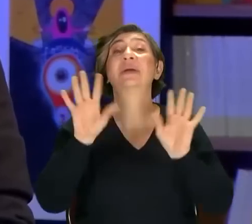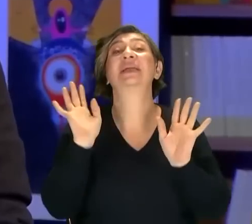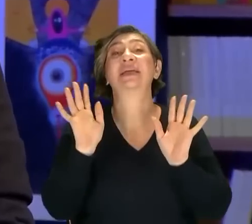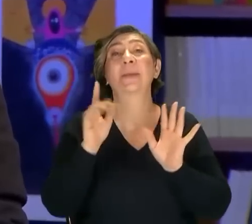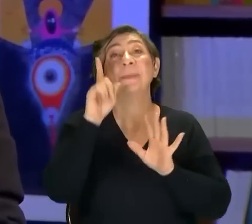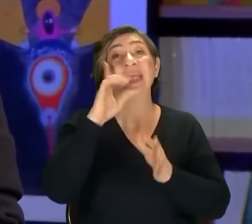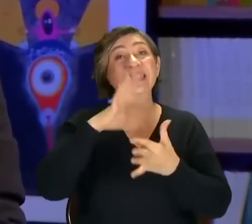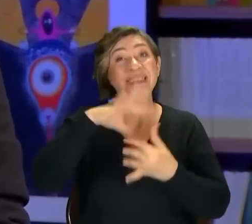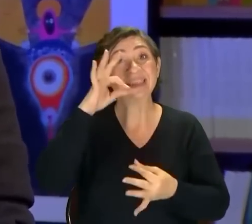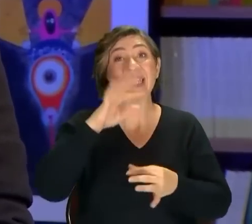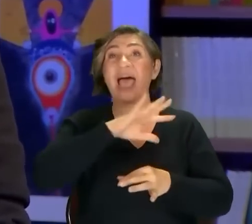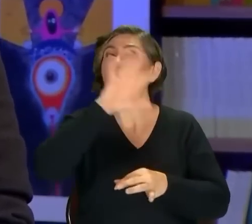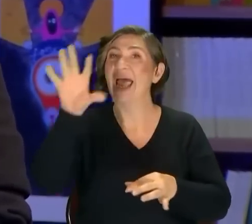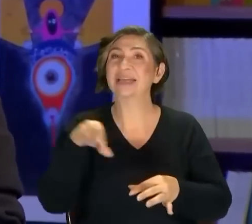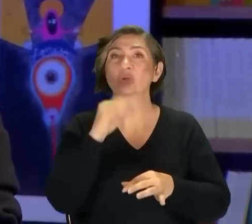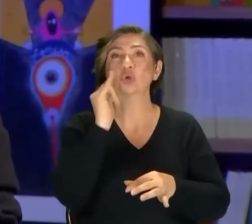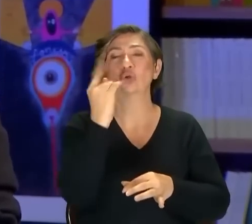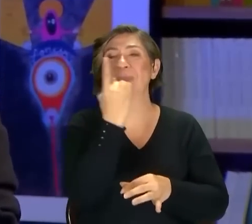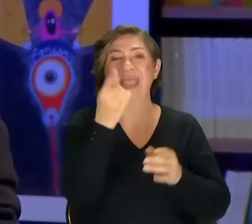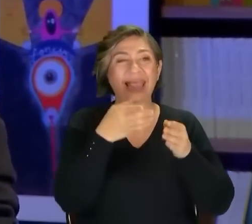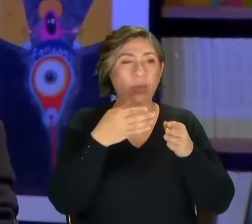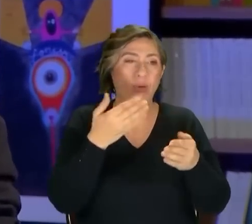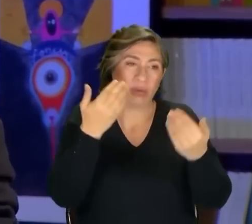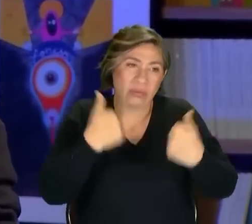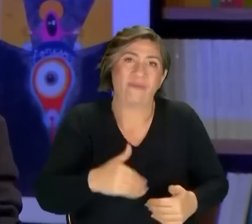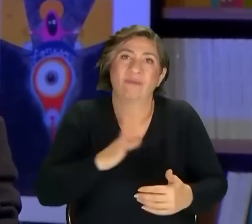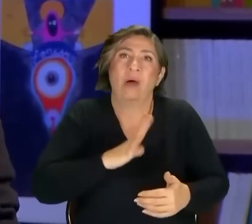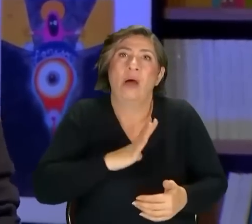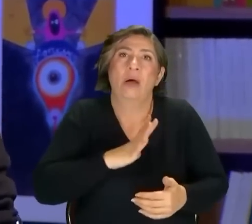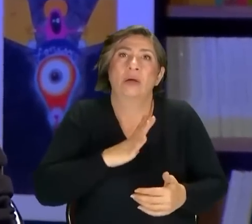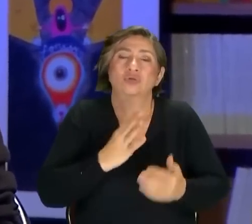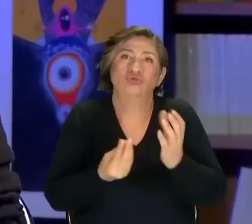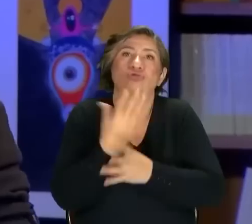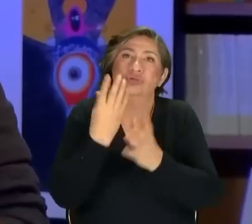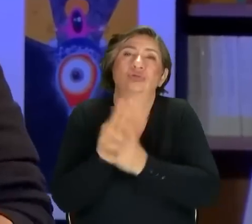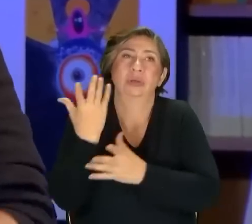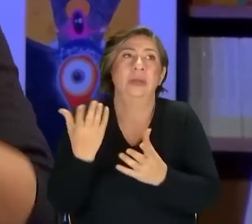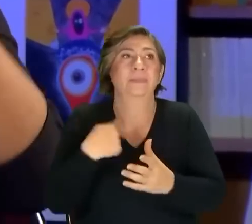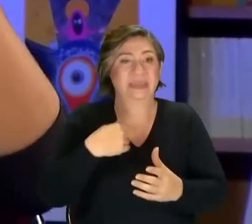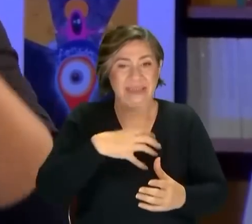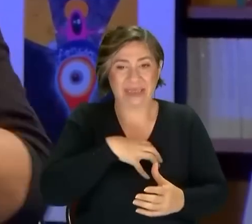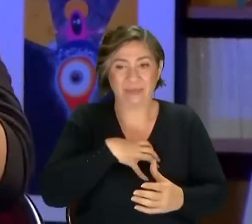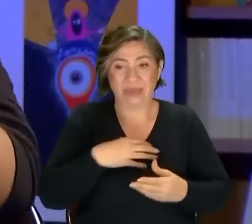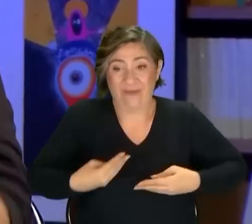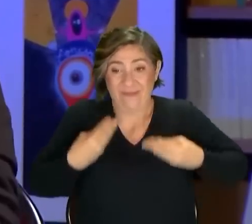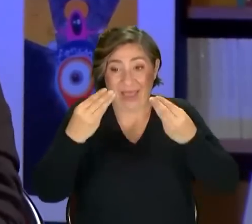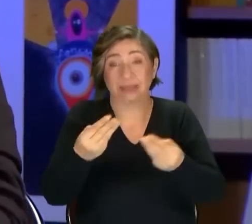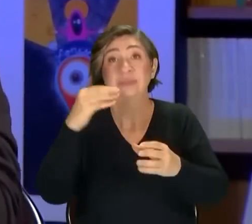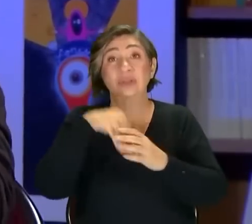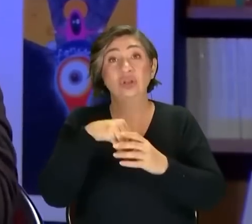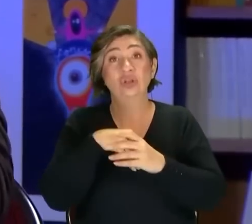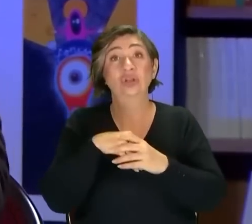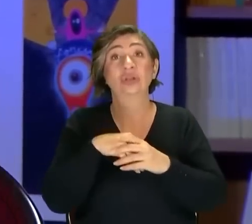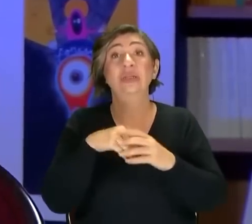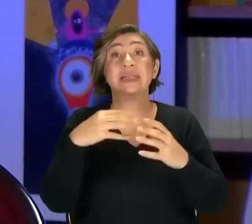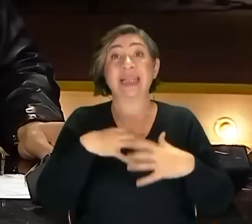ve bir insanın herkesin böyle kötü bir tarafı vardır. Bizim de kötü taraflarımız ortaya çıktı direkt olarak mesela. Biz kendimizi sunduğumuz için oraya